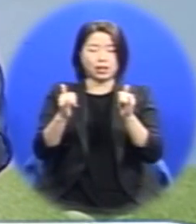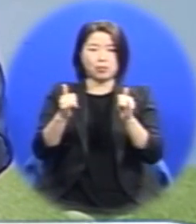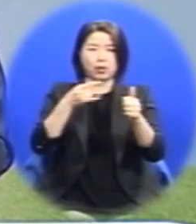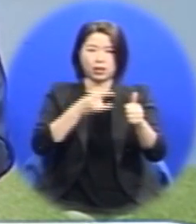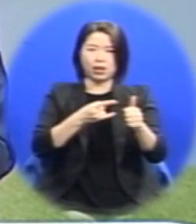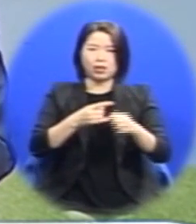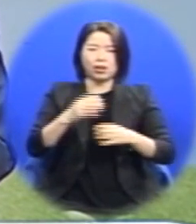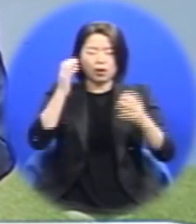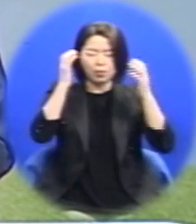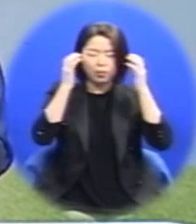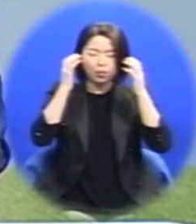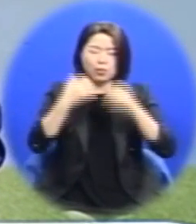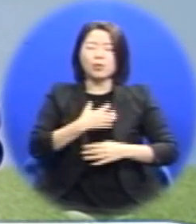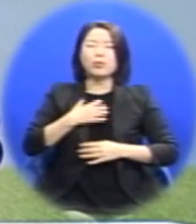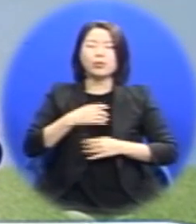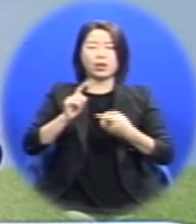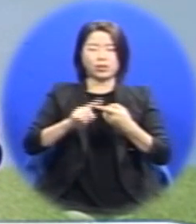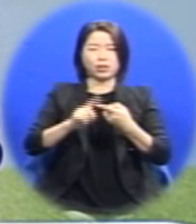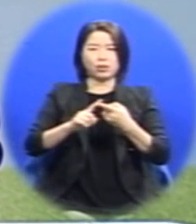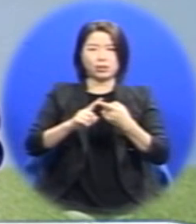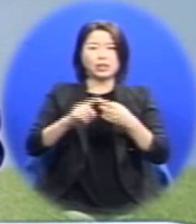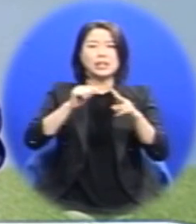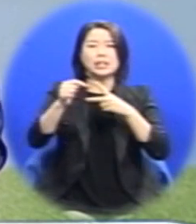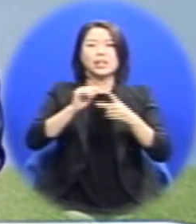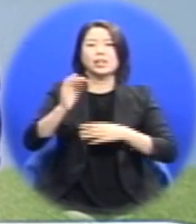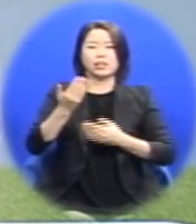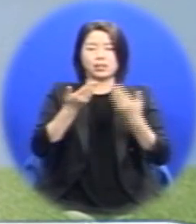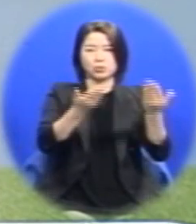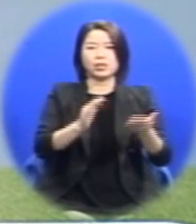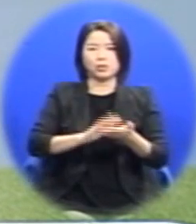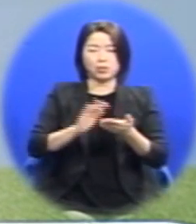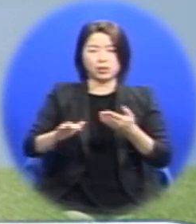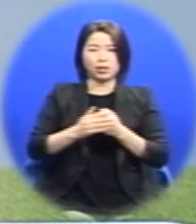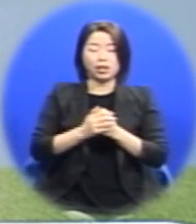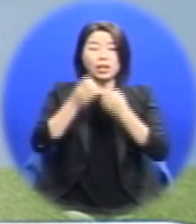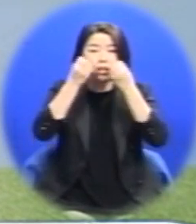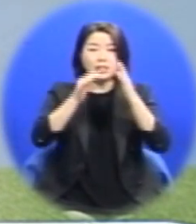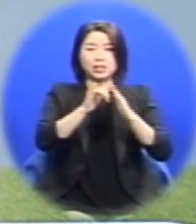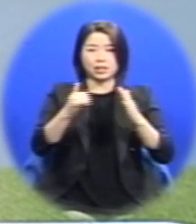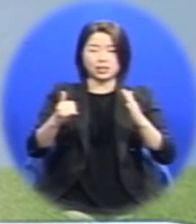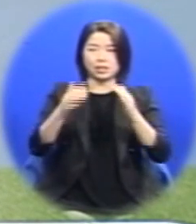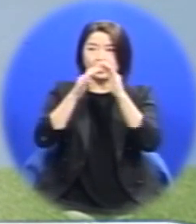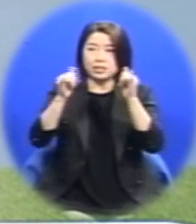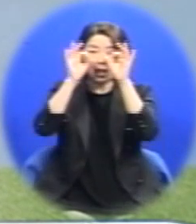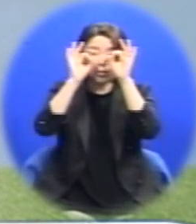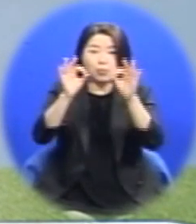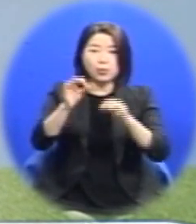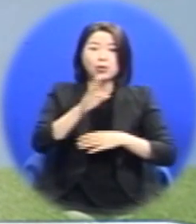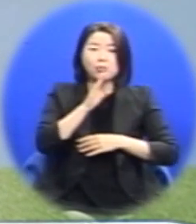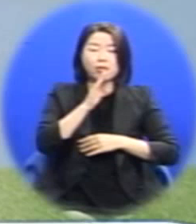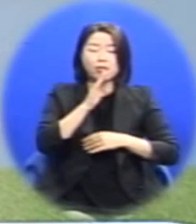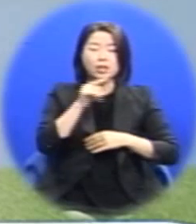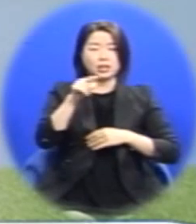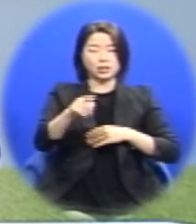대단히 고통스럽다는 것을 이해해야 합니다. 여러분, 새가족이 사람은 보이는데